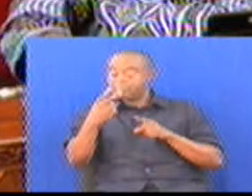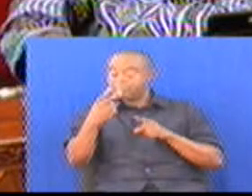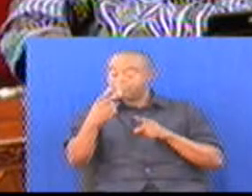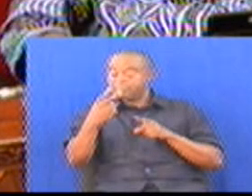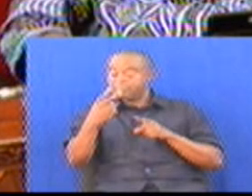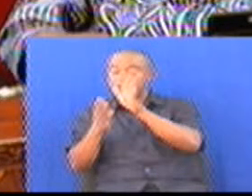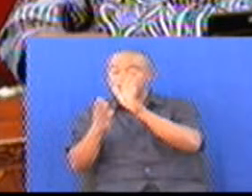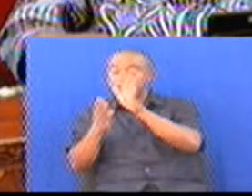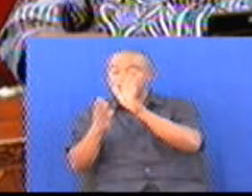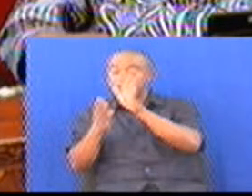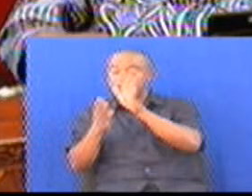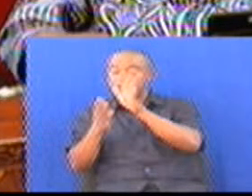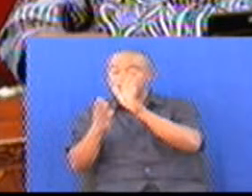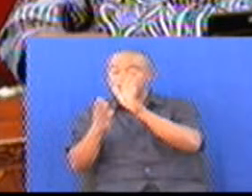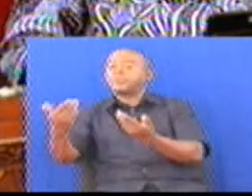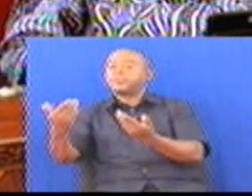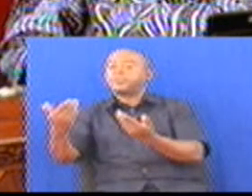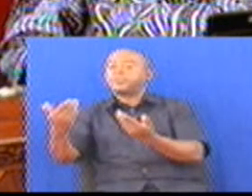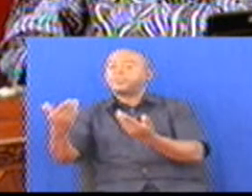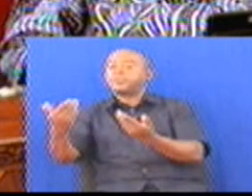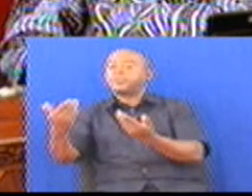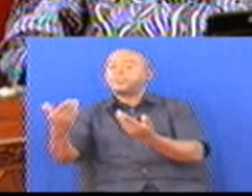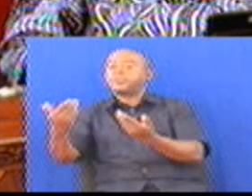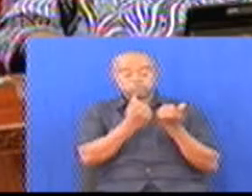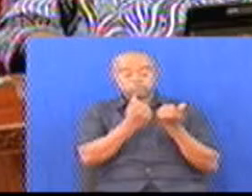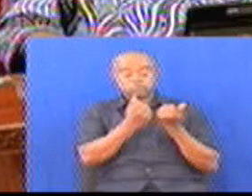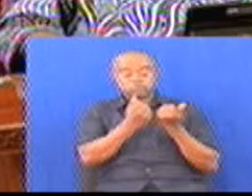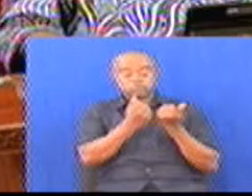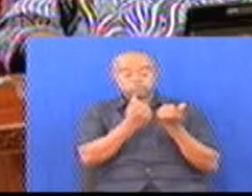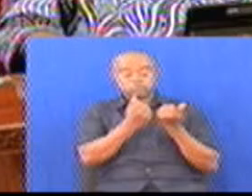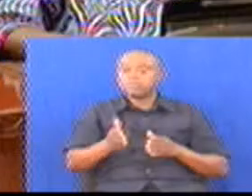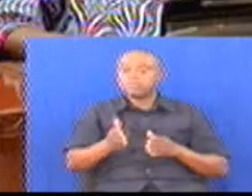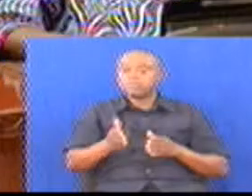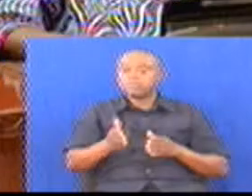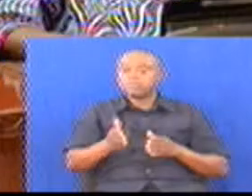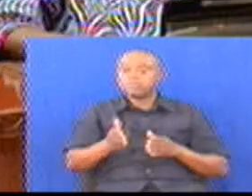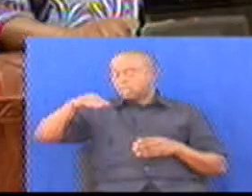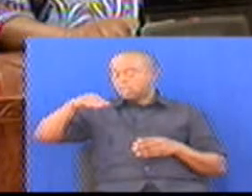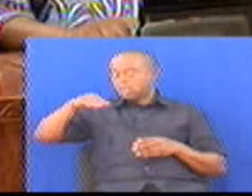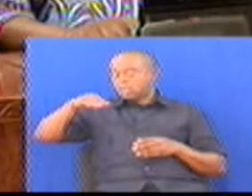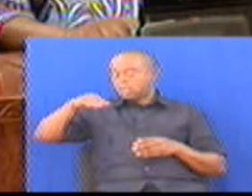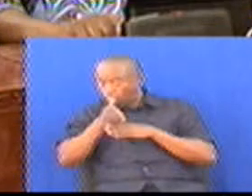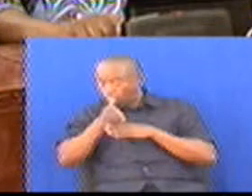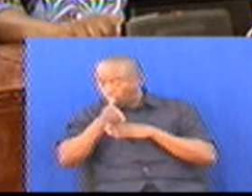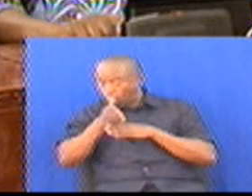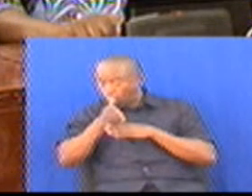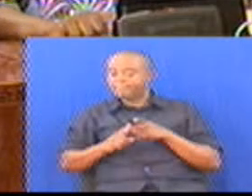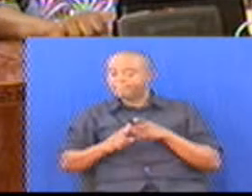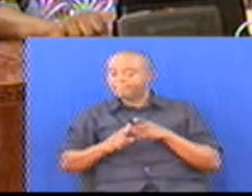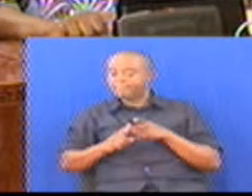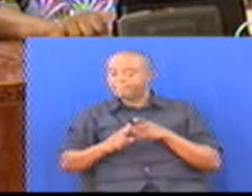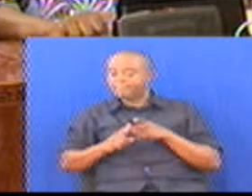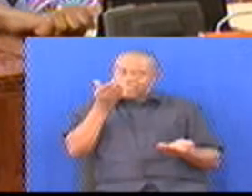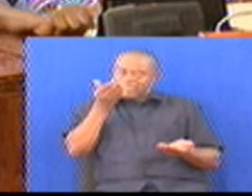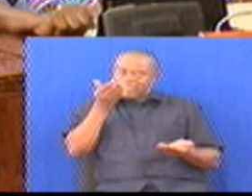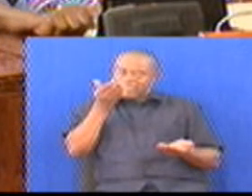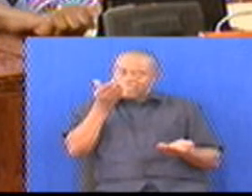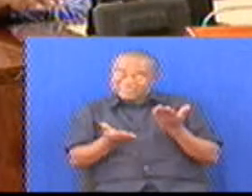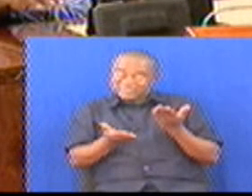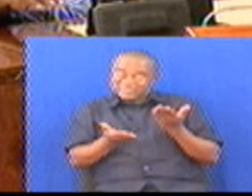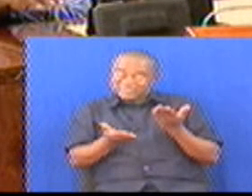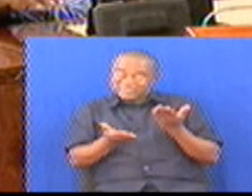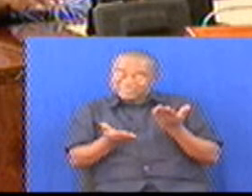1298.44 unaendelea. Ujenzi wa barabara za pete Ubungo Interchange umefikia